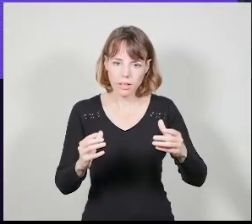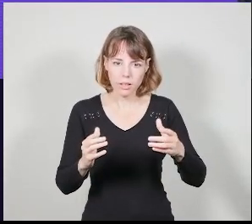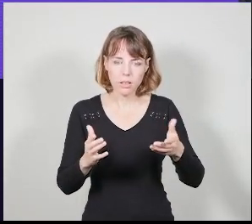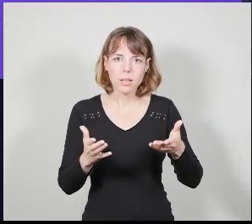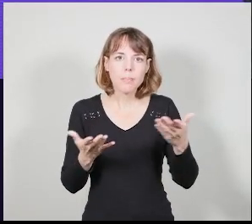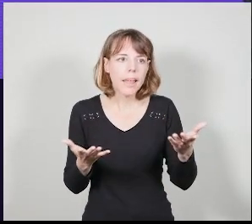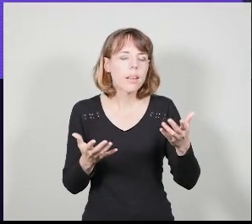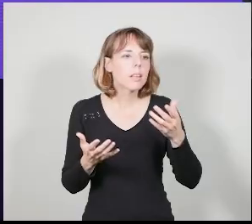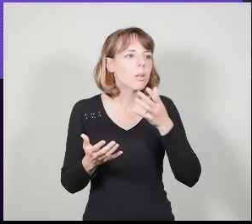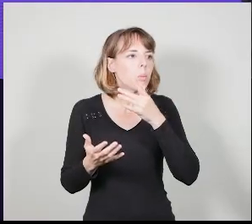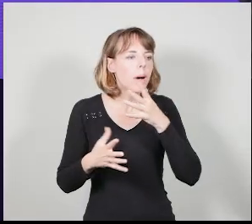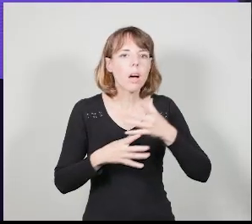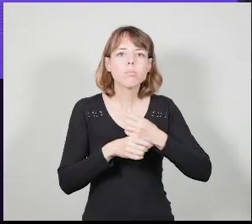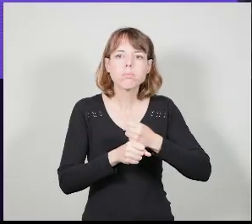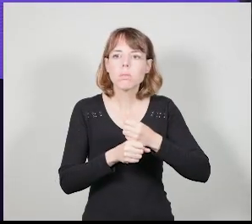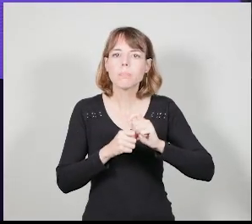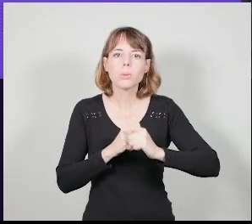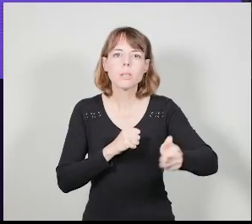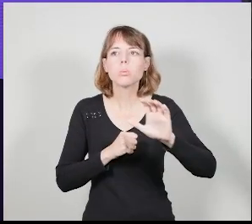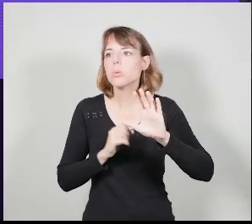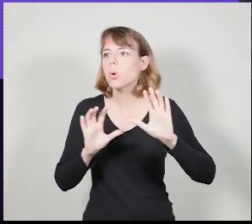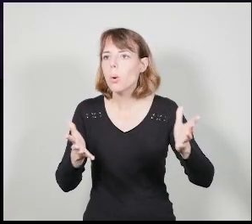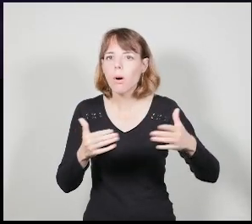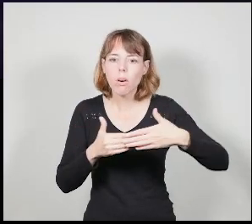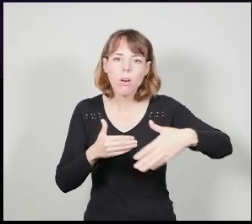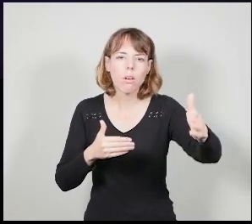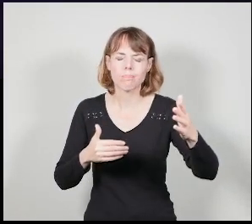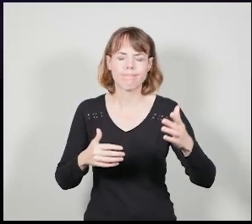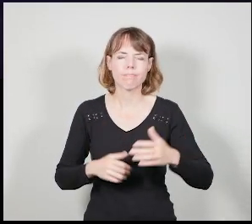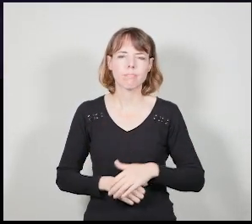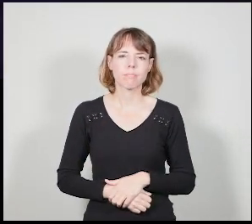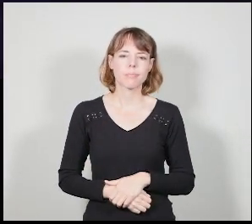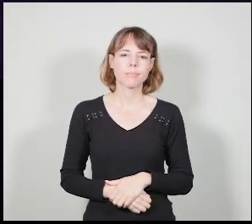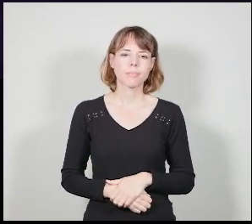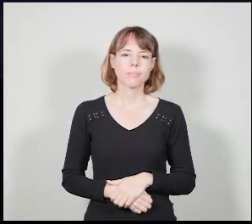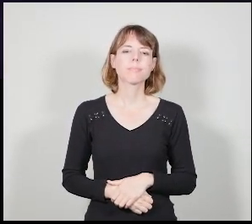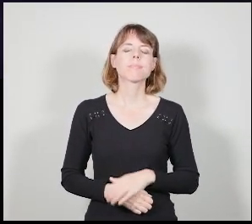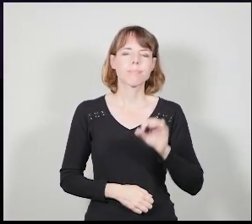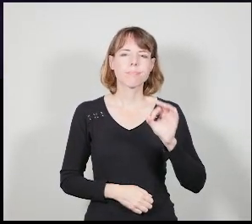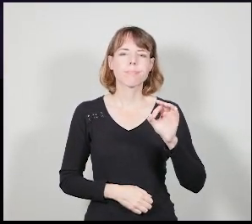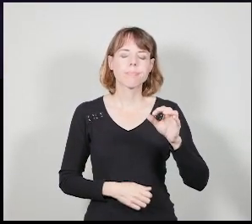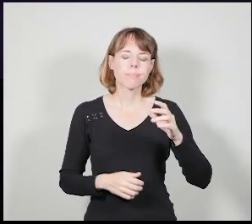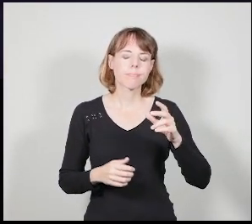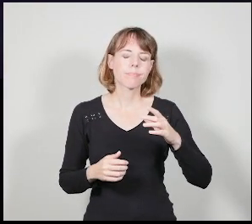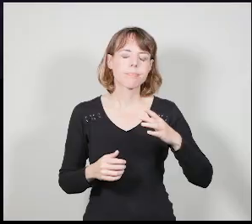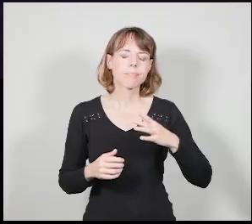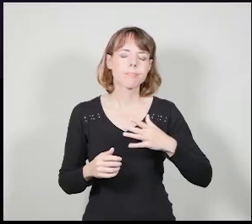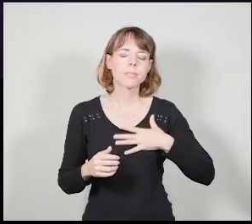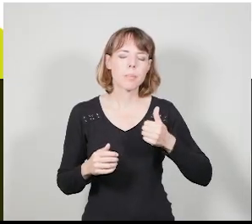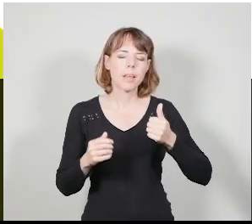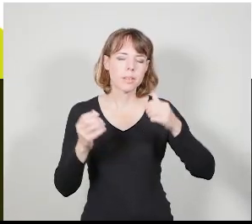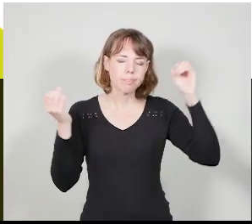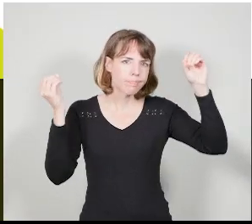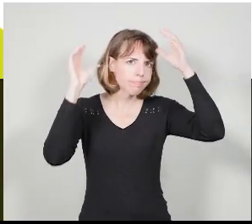le processus tel qu'il va se développer à l'avenir. Oui, vous portez, j'aime bien le paradigme que vous posez, celui de l'articulation